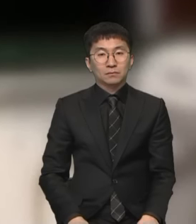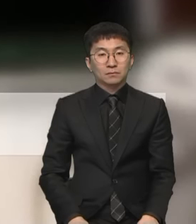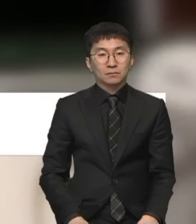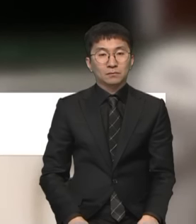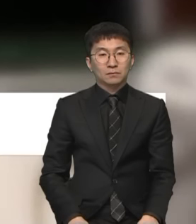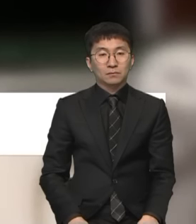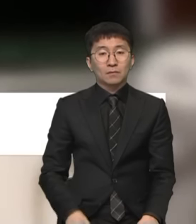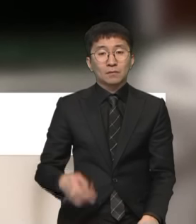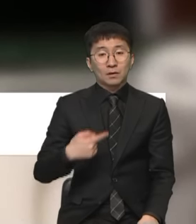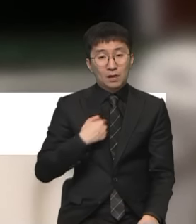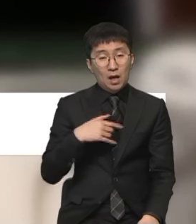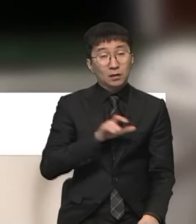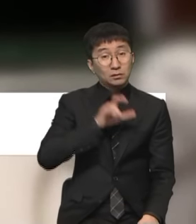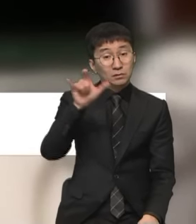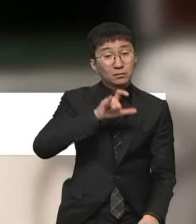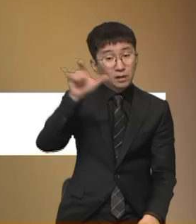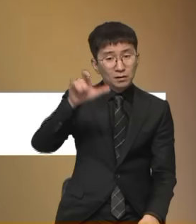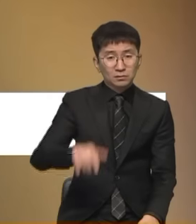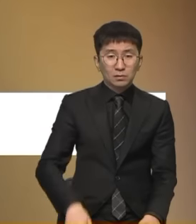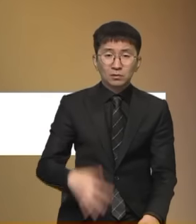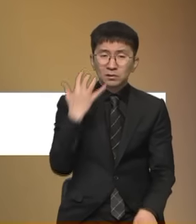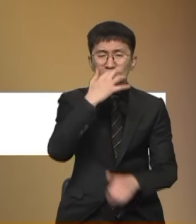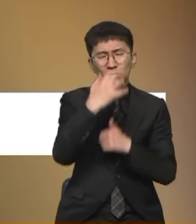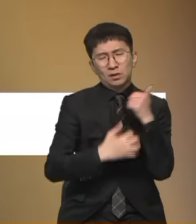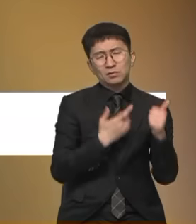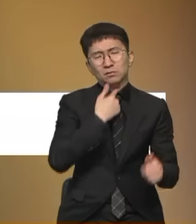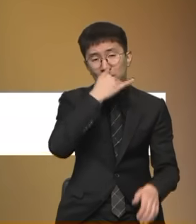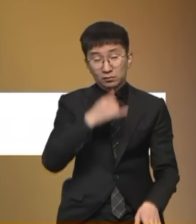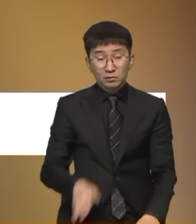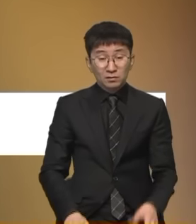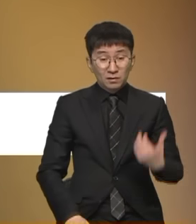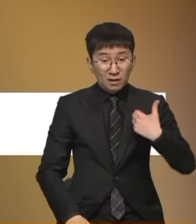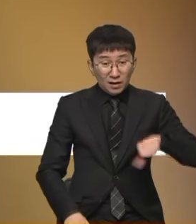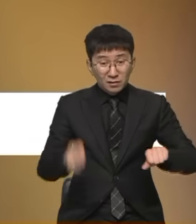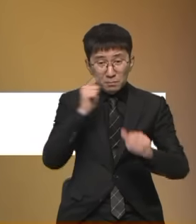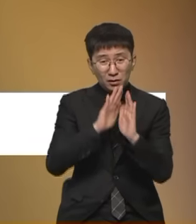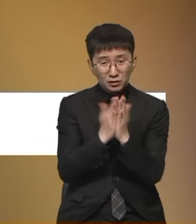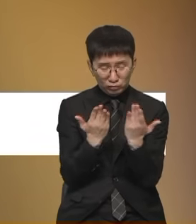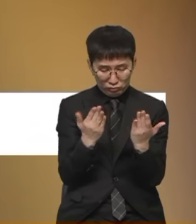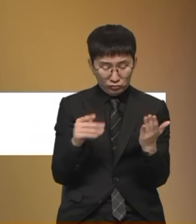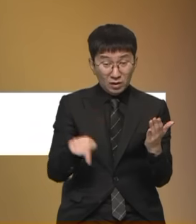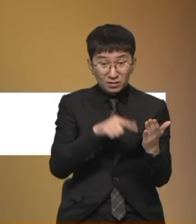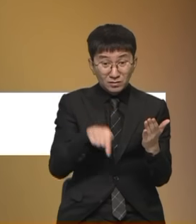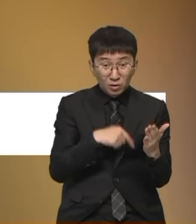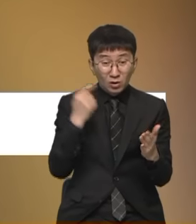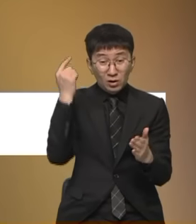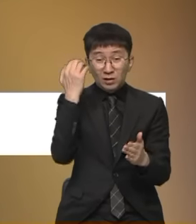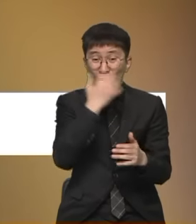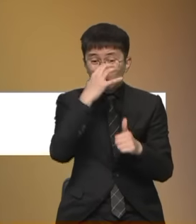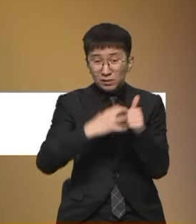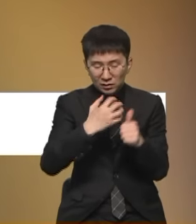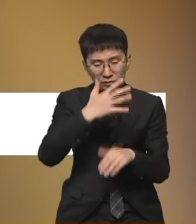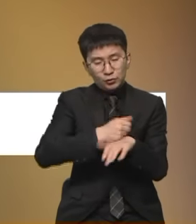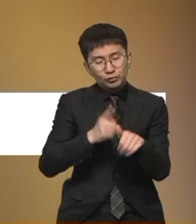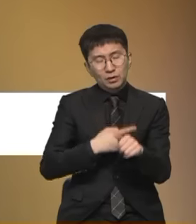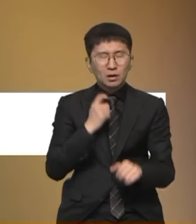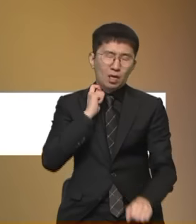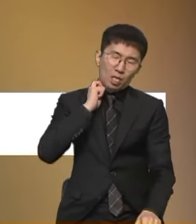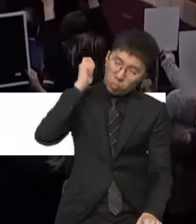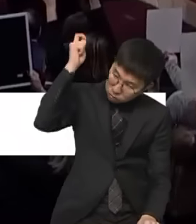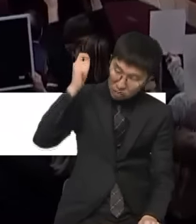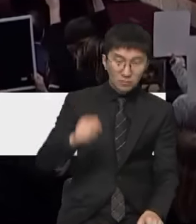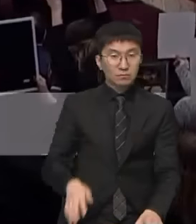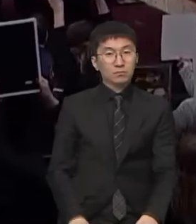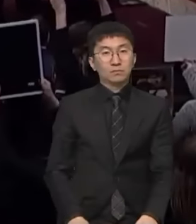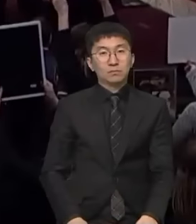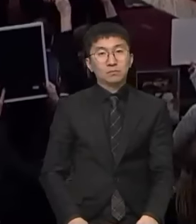I was sexually exploited on Instagram. My son Riley died from suicide after being sexually exploited on